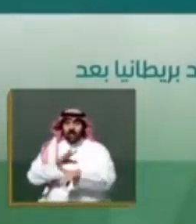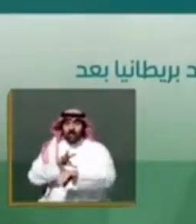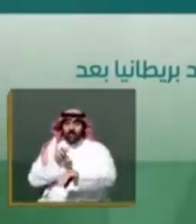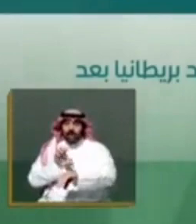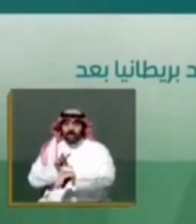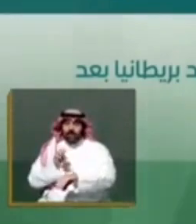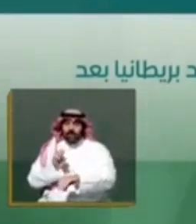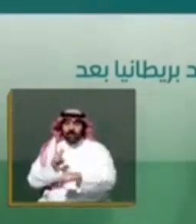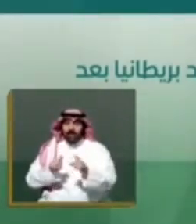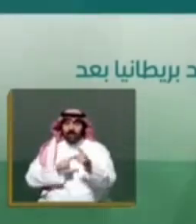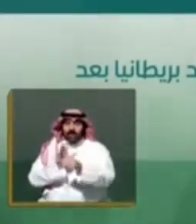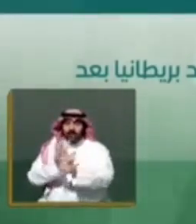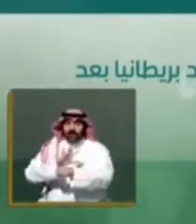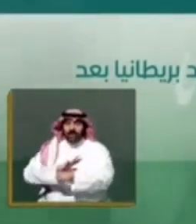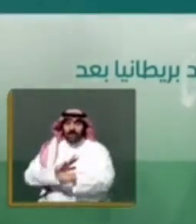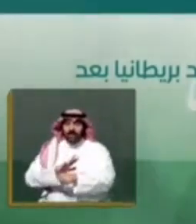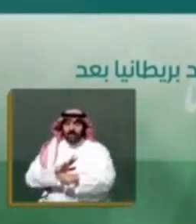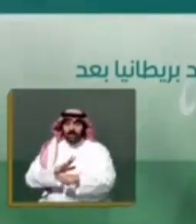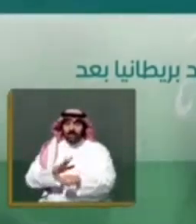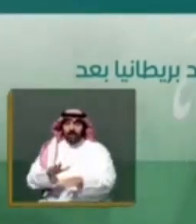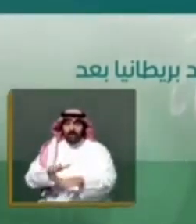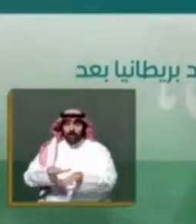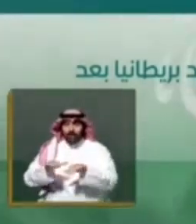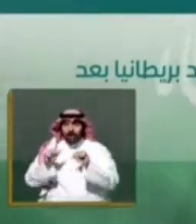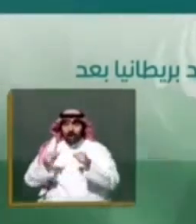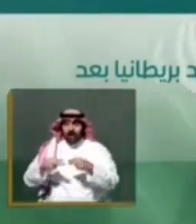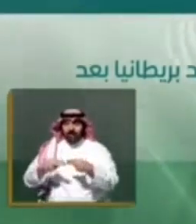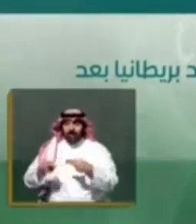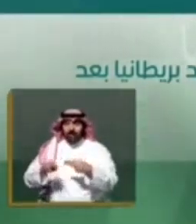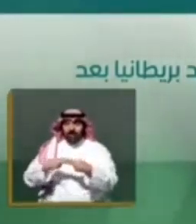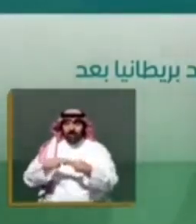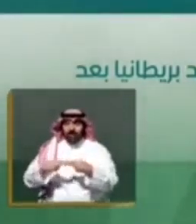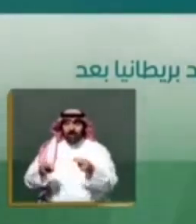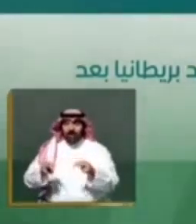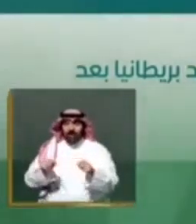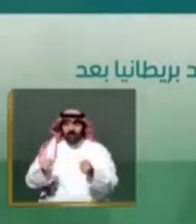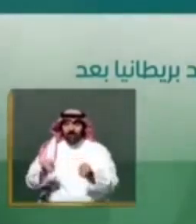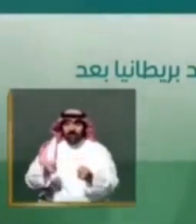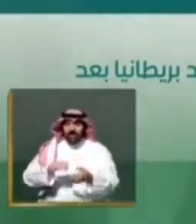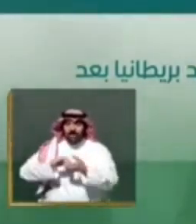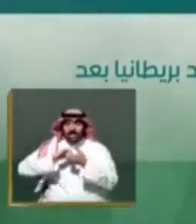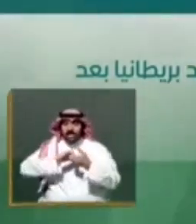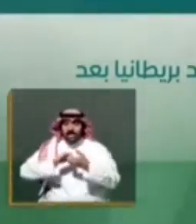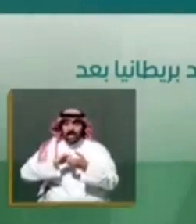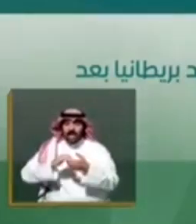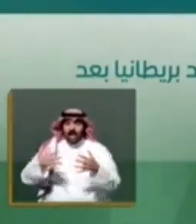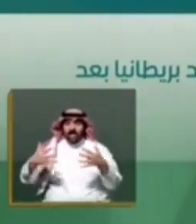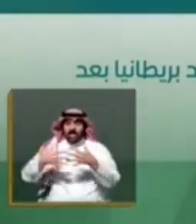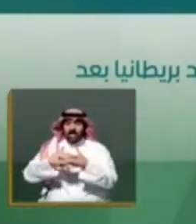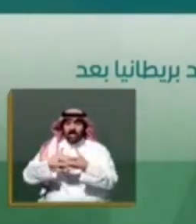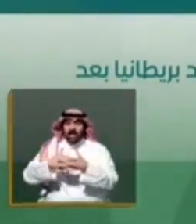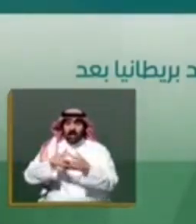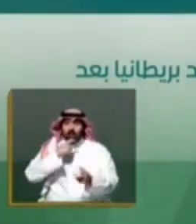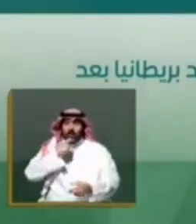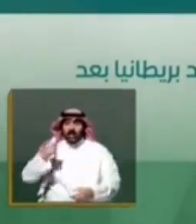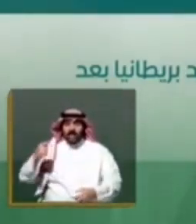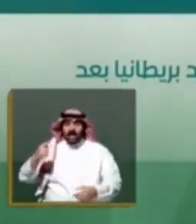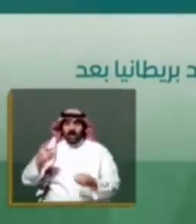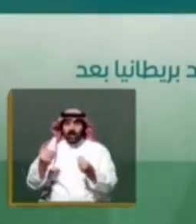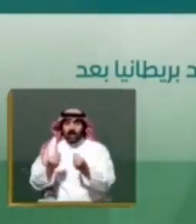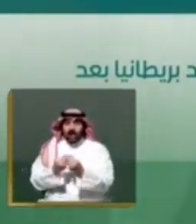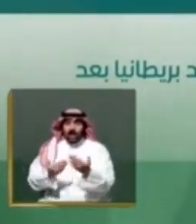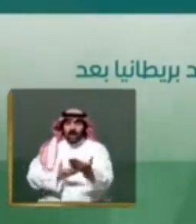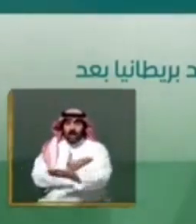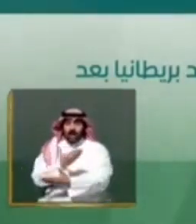بفيروس كورونا المستجد مؤخرا. وتم خلال الاتصال التأكيد على علاقة الصداقة بين المملكة وبريطانيا. وقد عبر